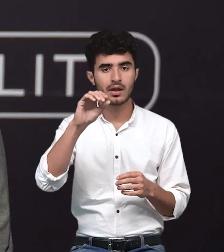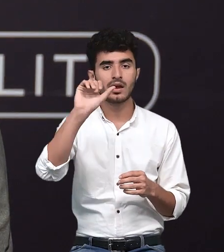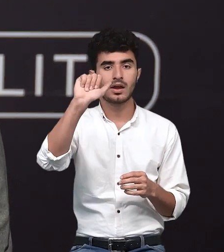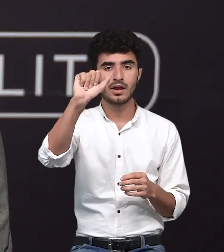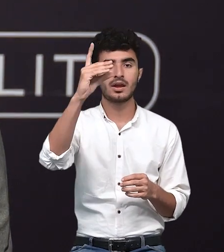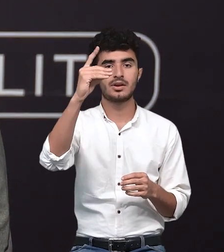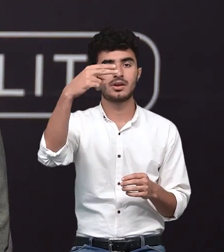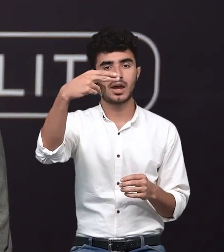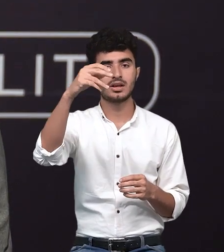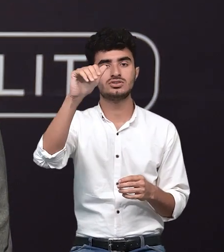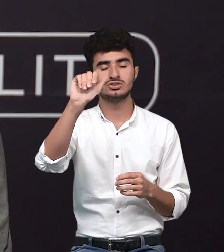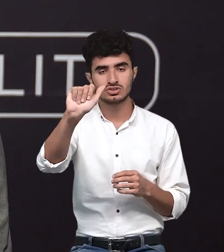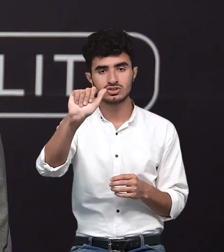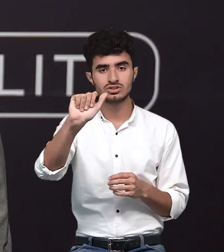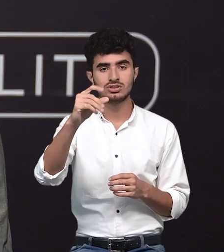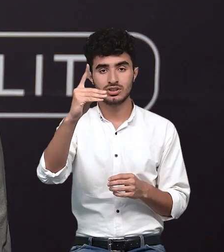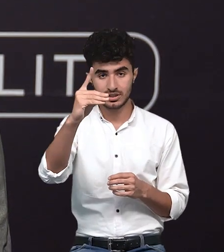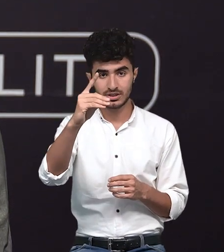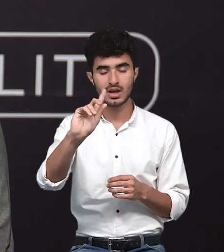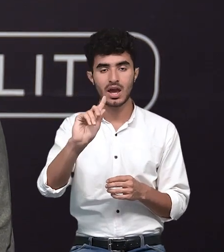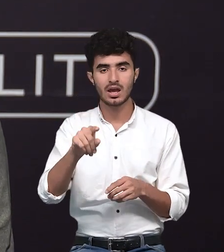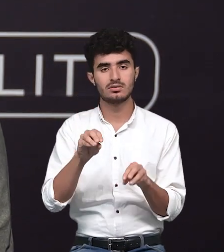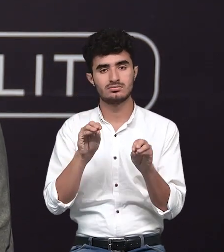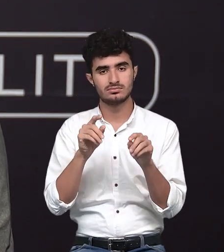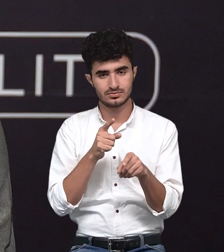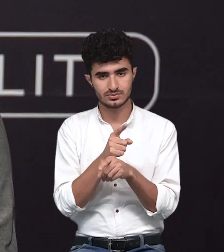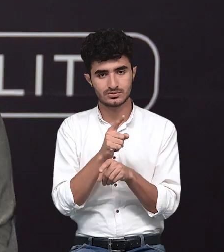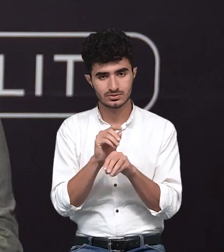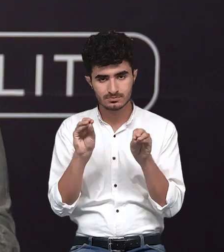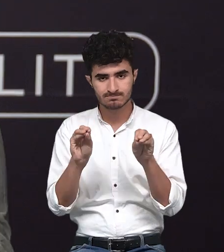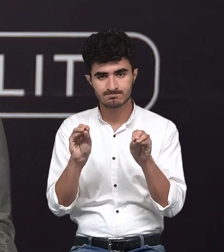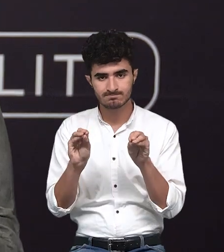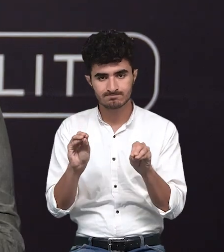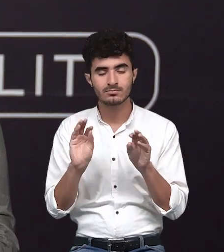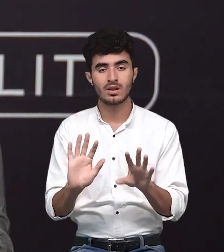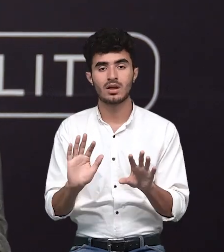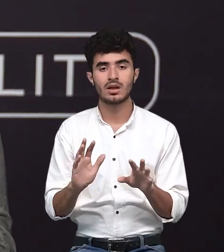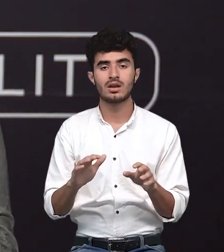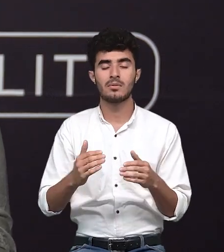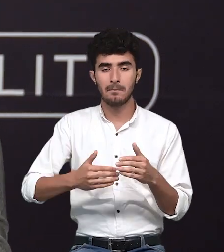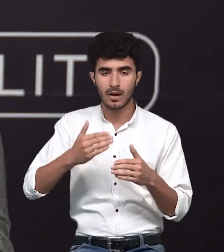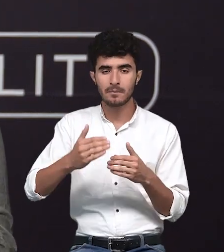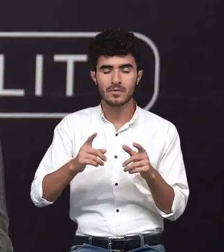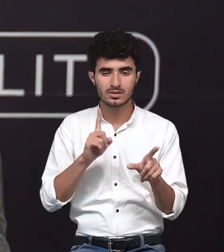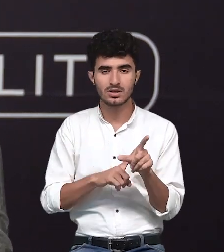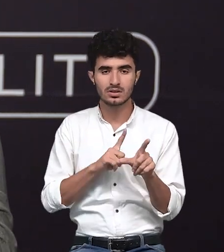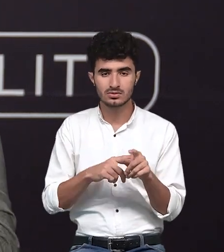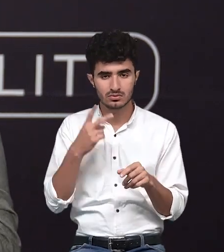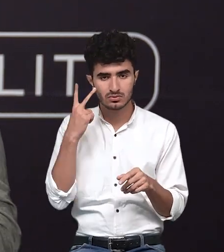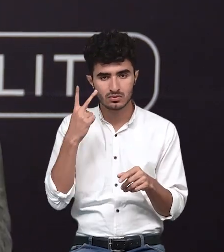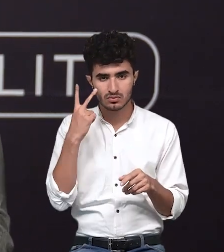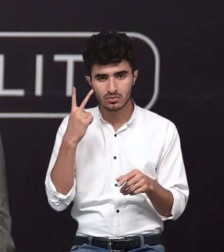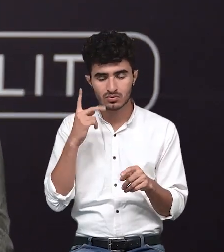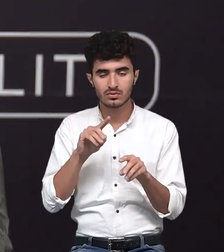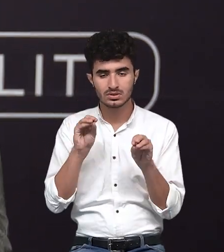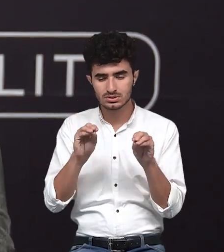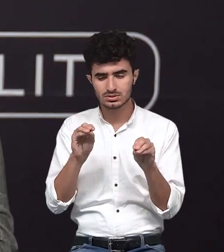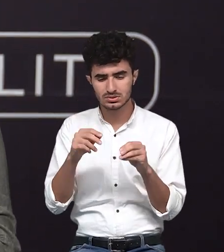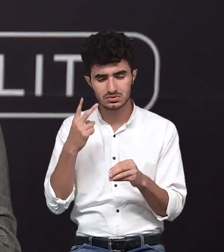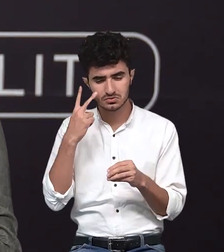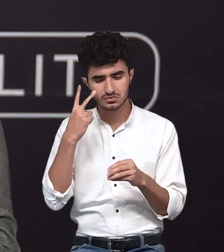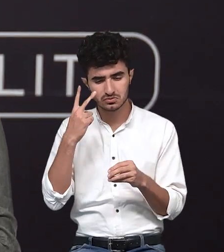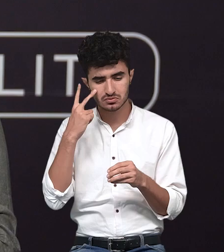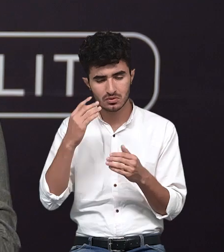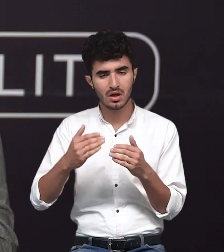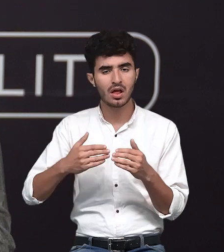ڈیفیسٹ ڈس آرڈر کے طور پر ٹریٹ کرتے رہتے ہیں، لیکن الٹیمیٹلی پتہ چلتا ہے کہ یہ کچھ ایسی ویگ پکچر ہے، یہ کسی ایک ٹارگٹ اس میں فکس